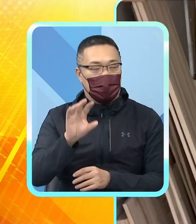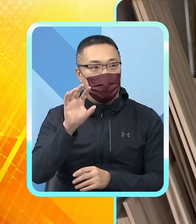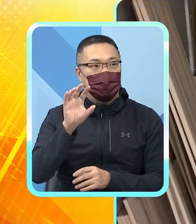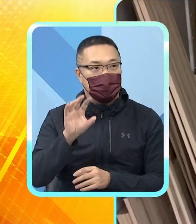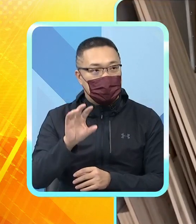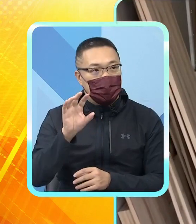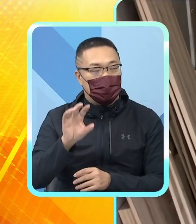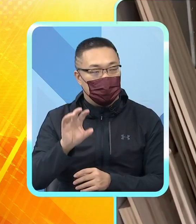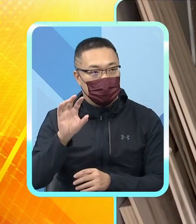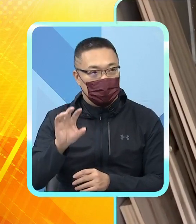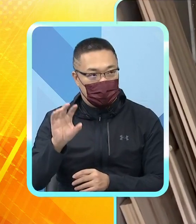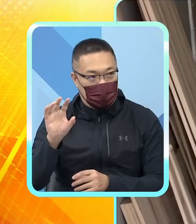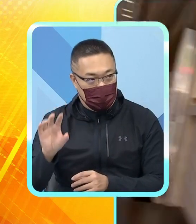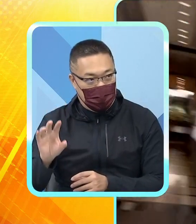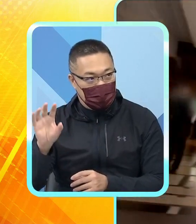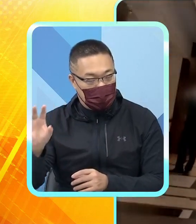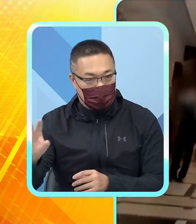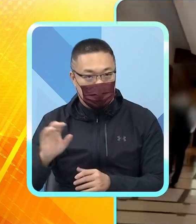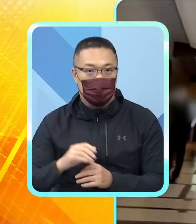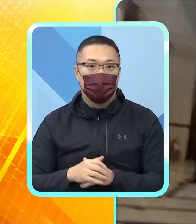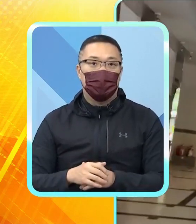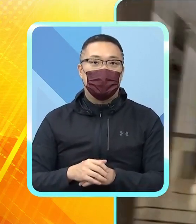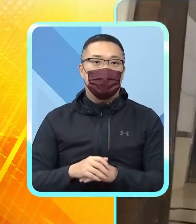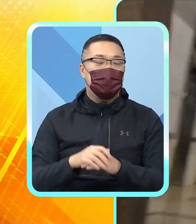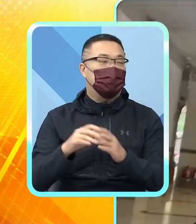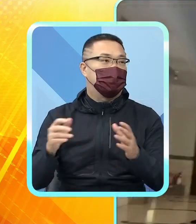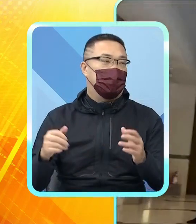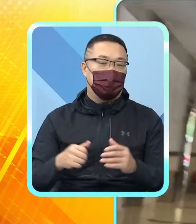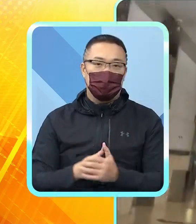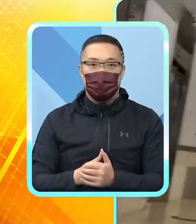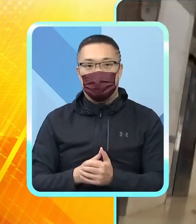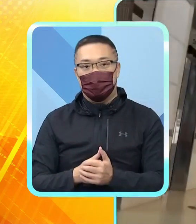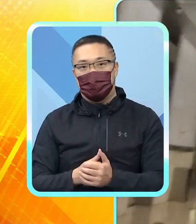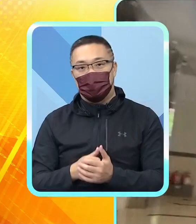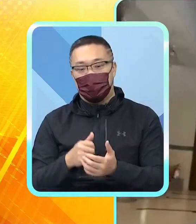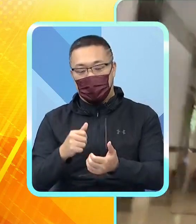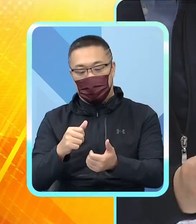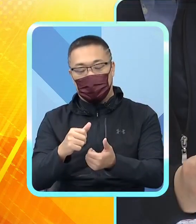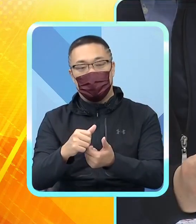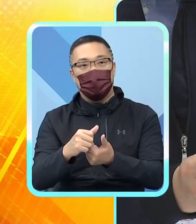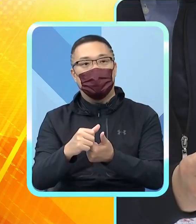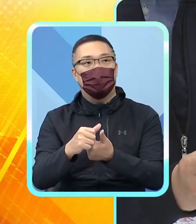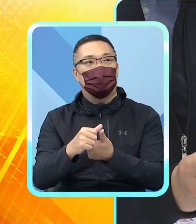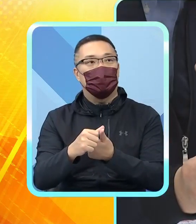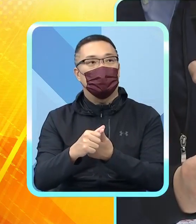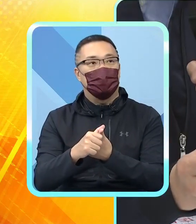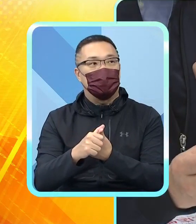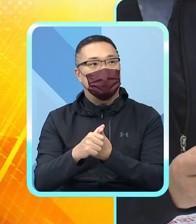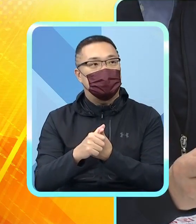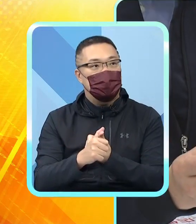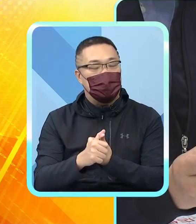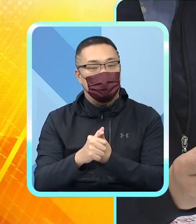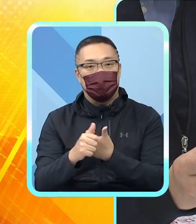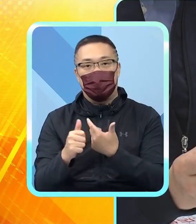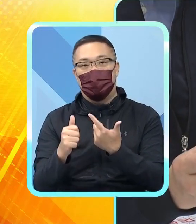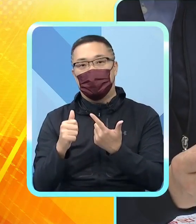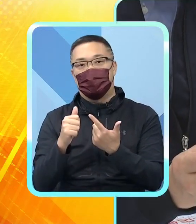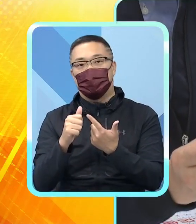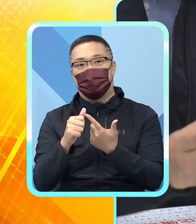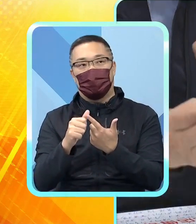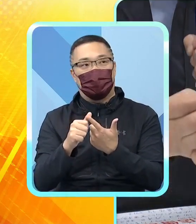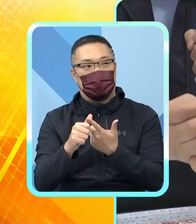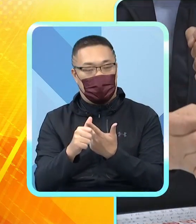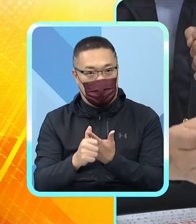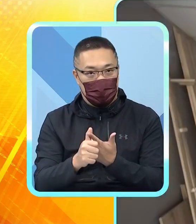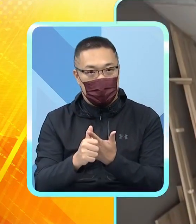做好一个基础的查核？基础查核的意思就是，你有没有足够多的资历，有没有足